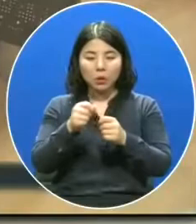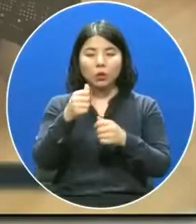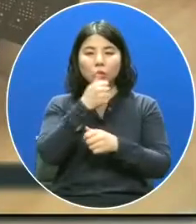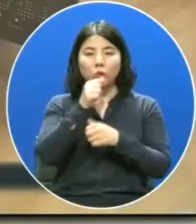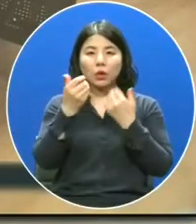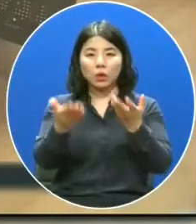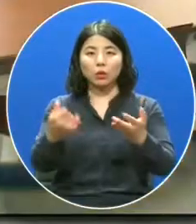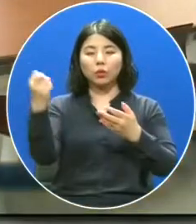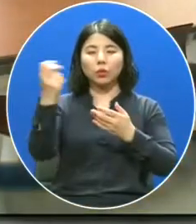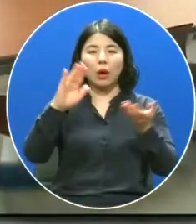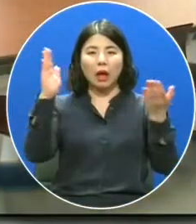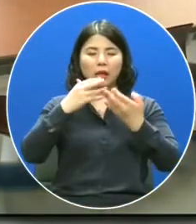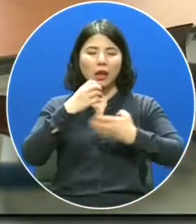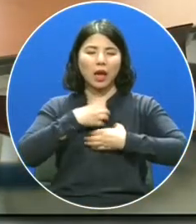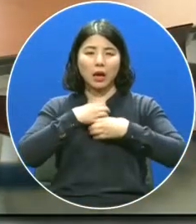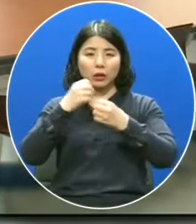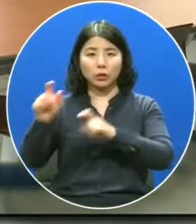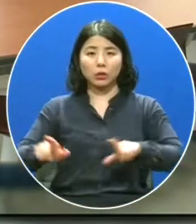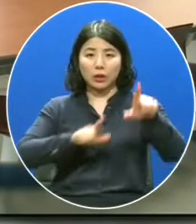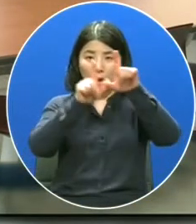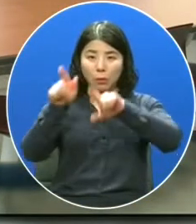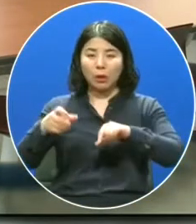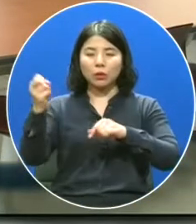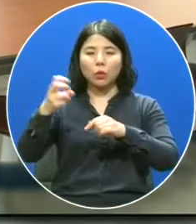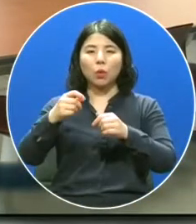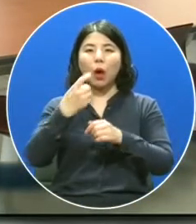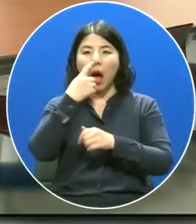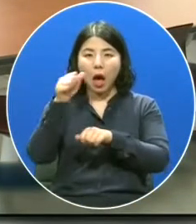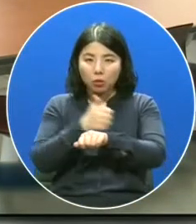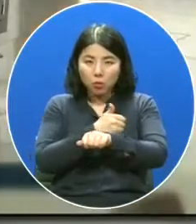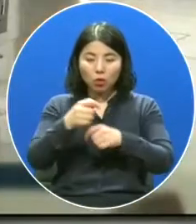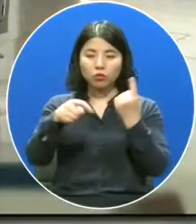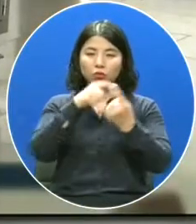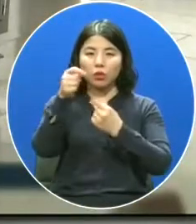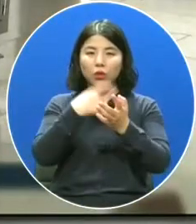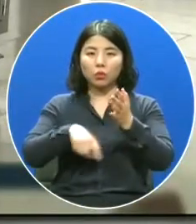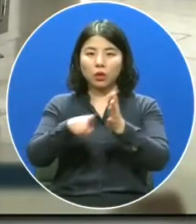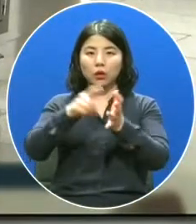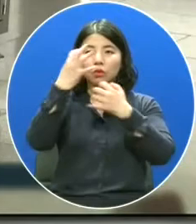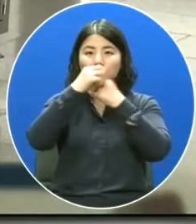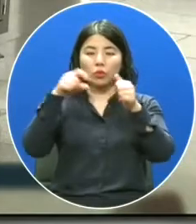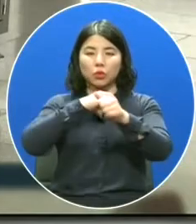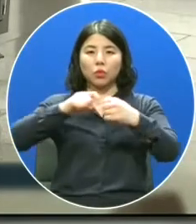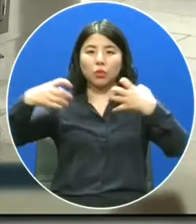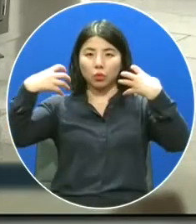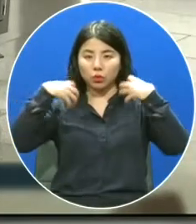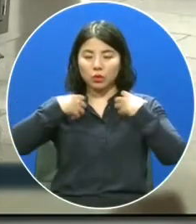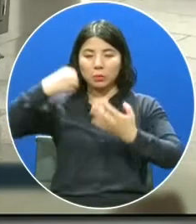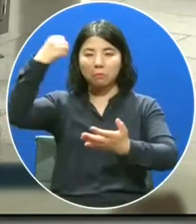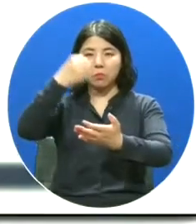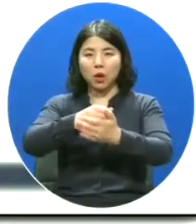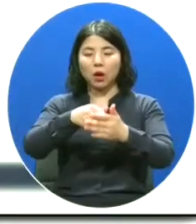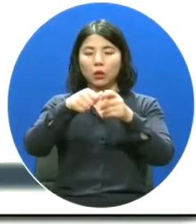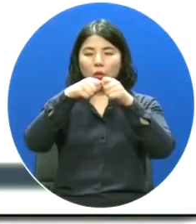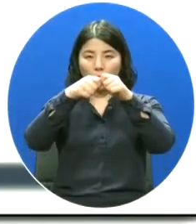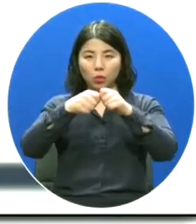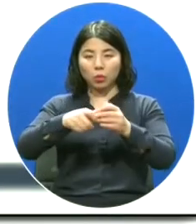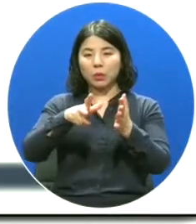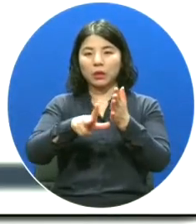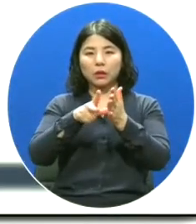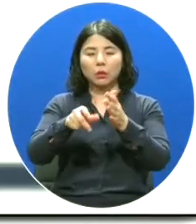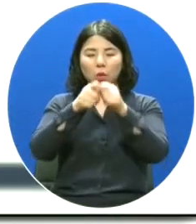뿐만 아니라 학생들의 안전한 학교 생활과 학원 운영을 위해 충북교육청이 결정한 구체적인